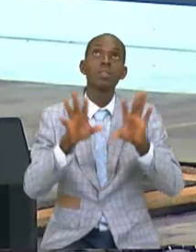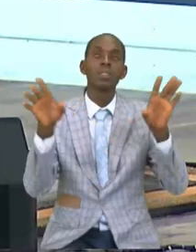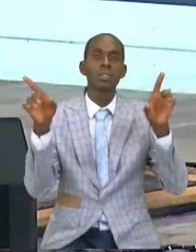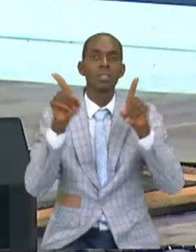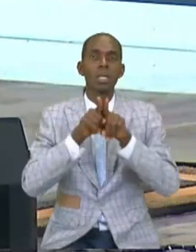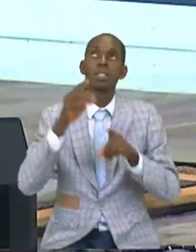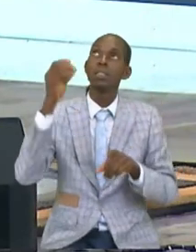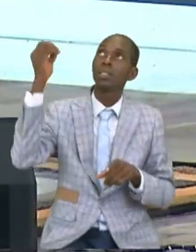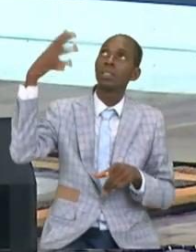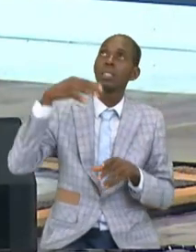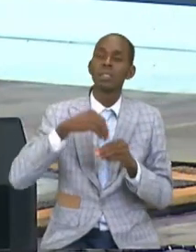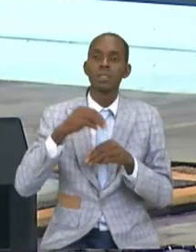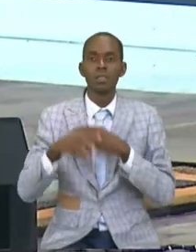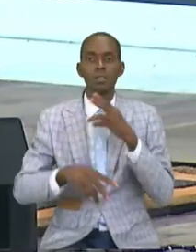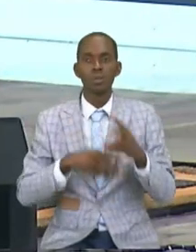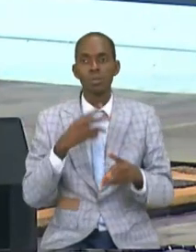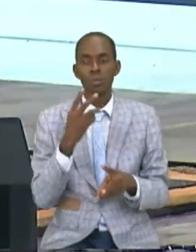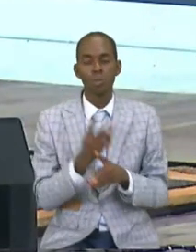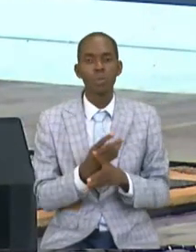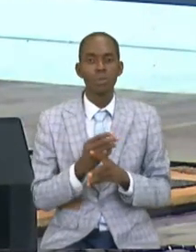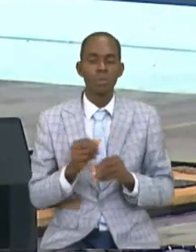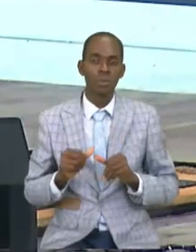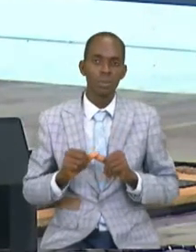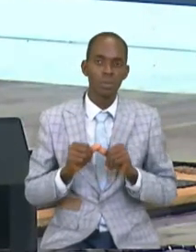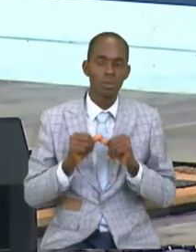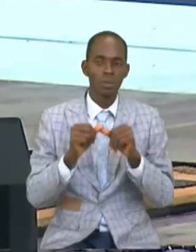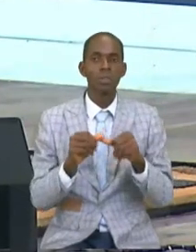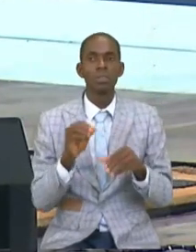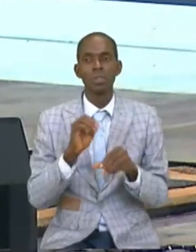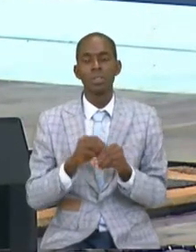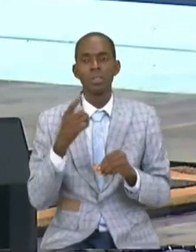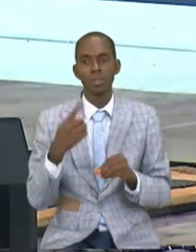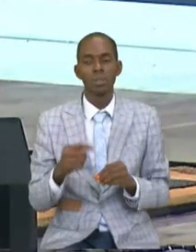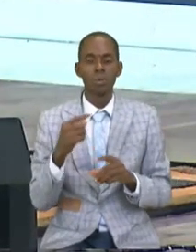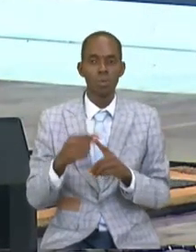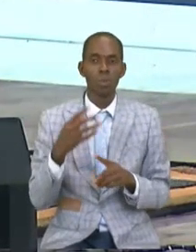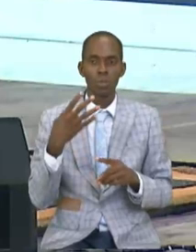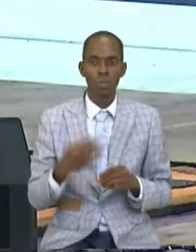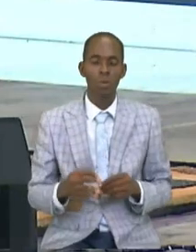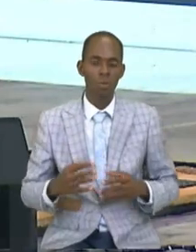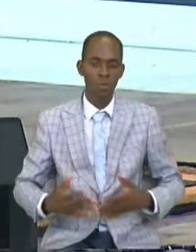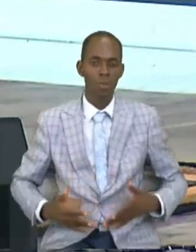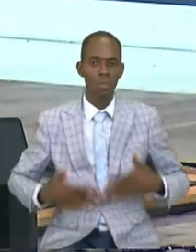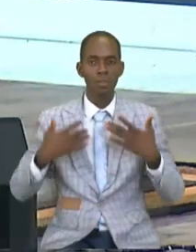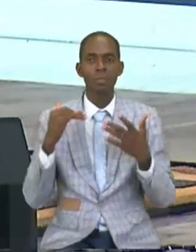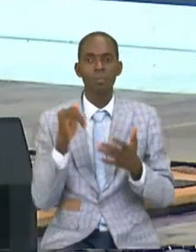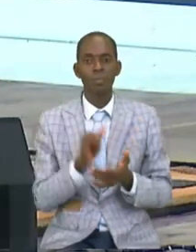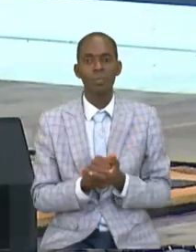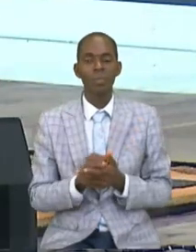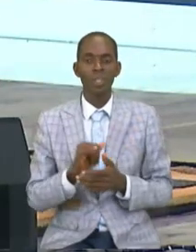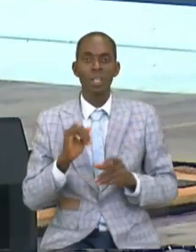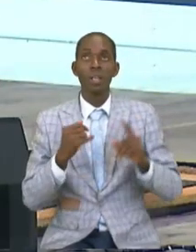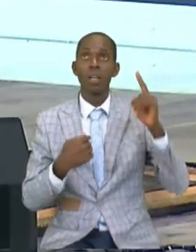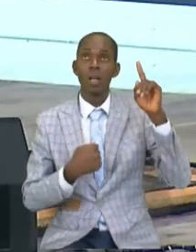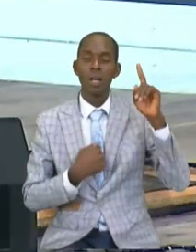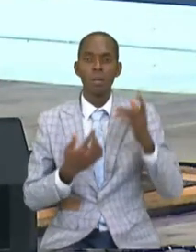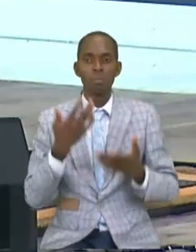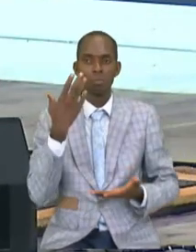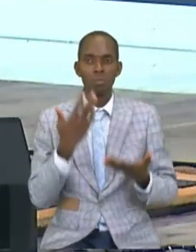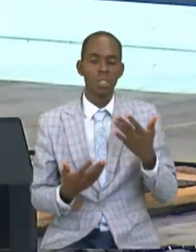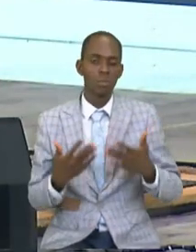des flambeaux dans le monde, portant la parole de vie, et je pourrai me